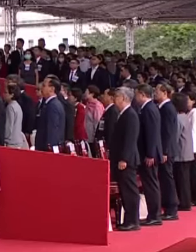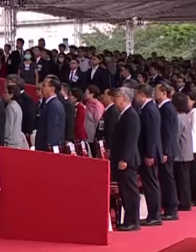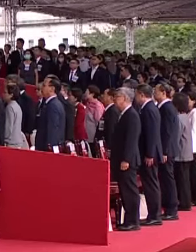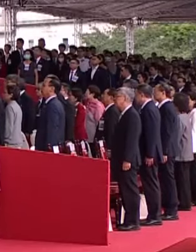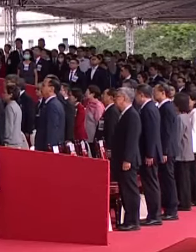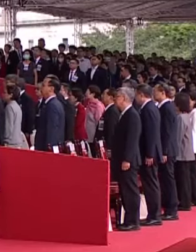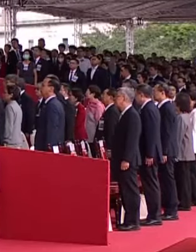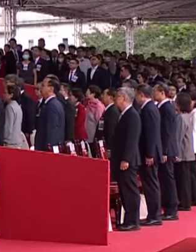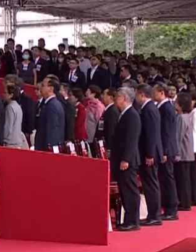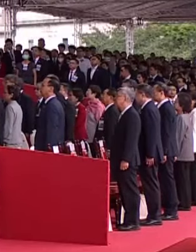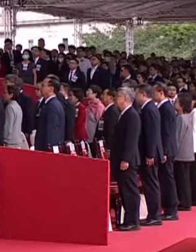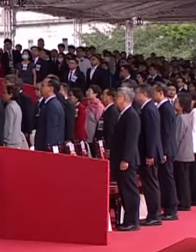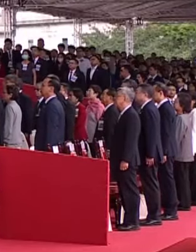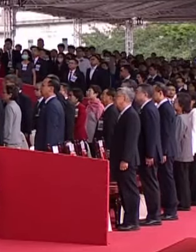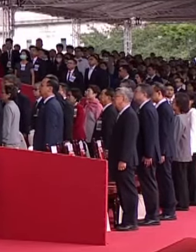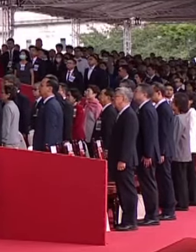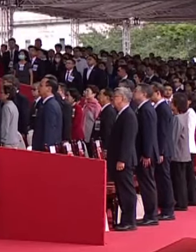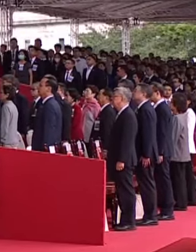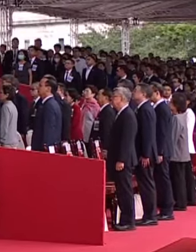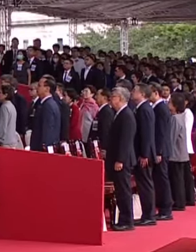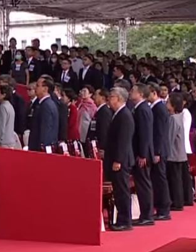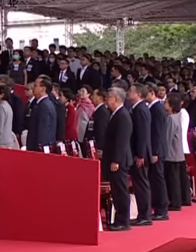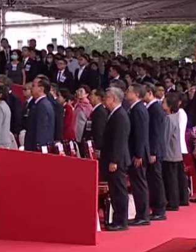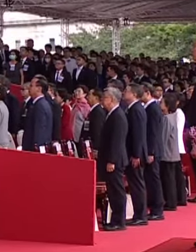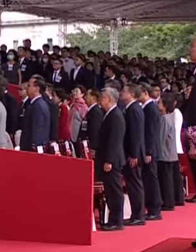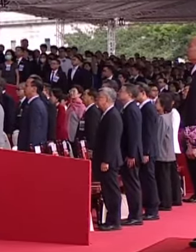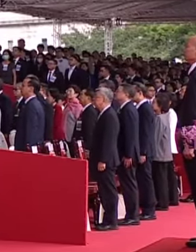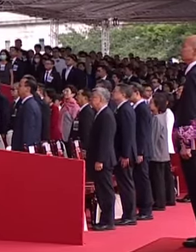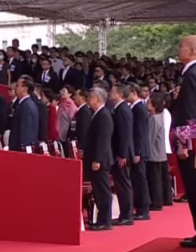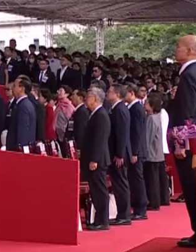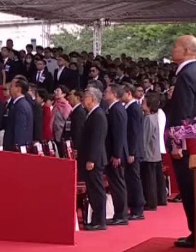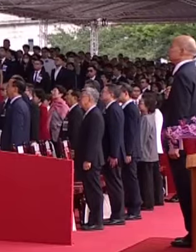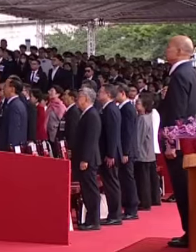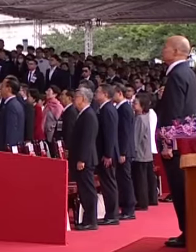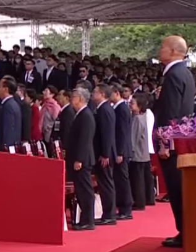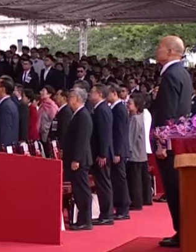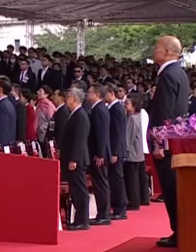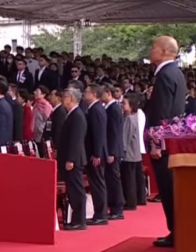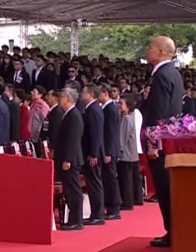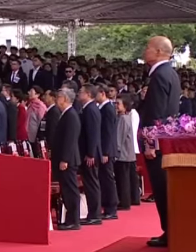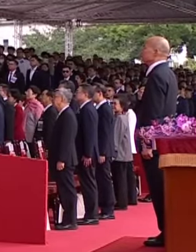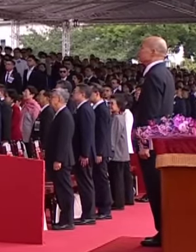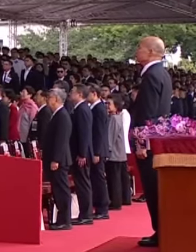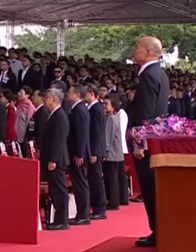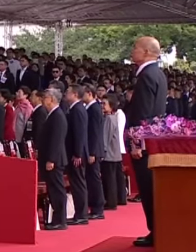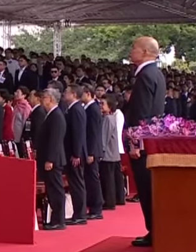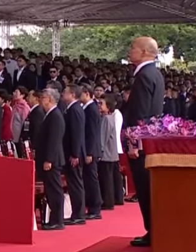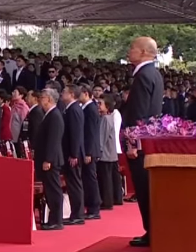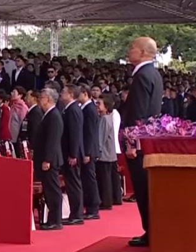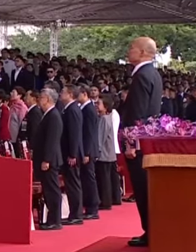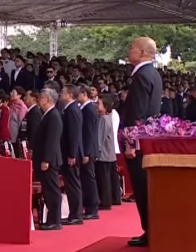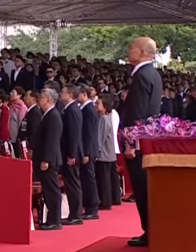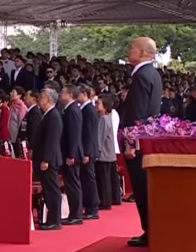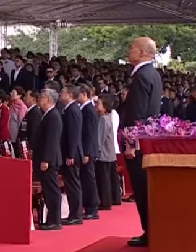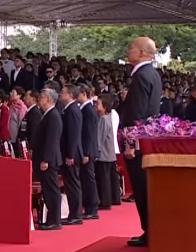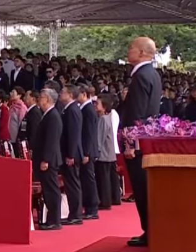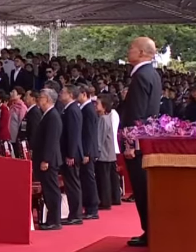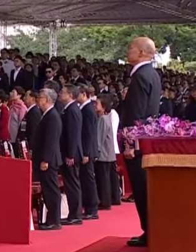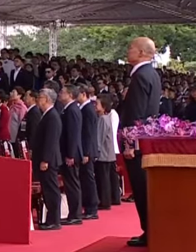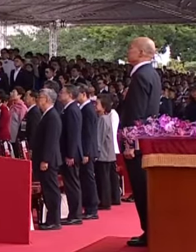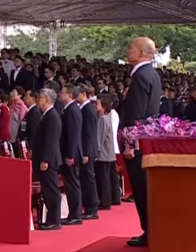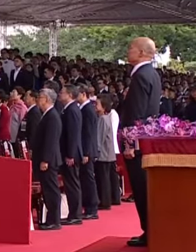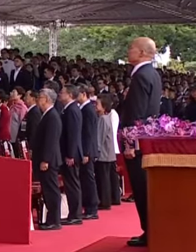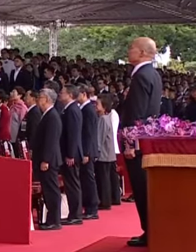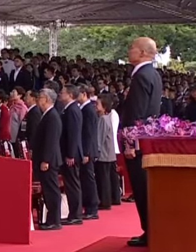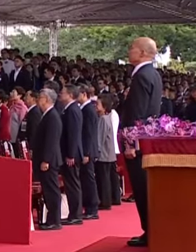领唱人员行注目礼，屏障人员行举枪礼，其他与会人